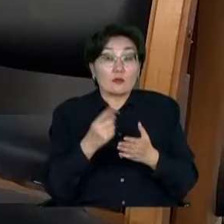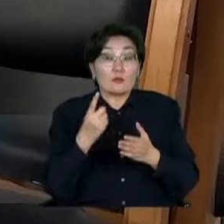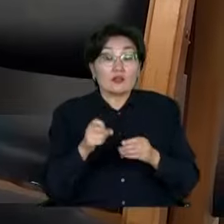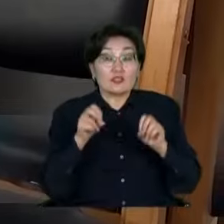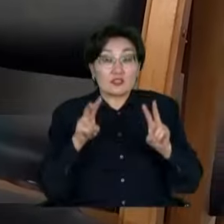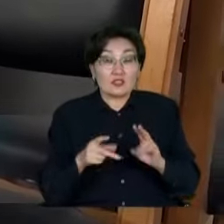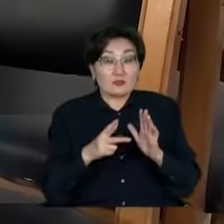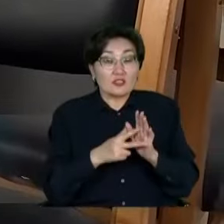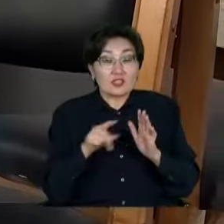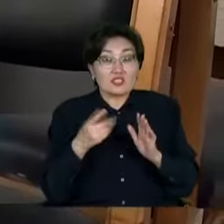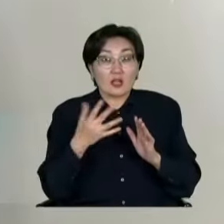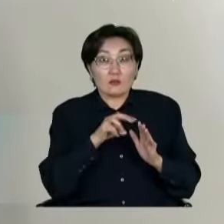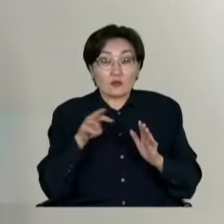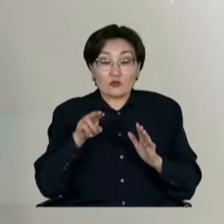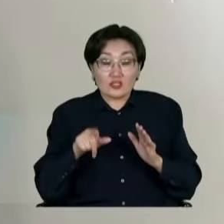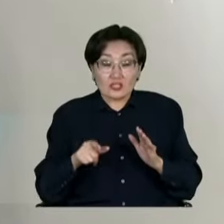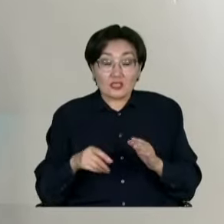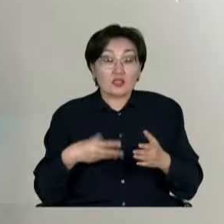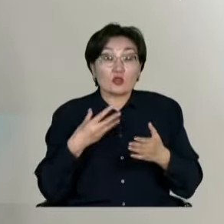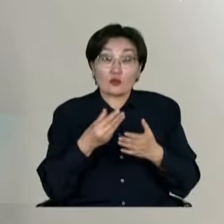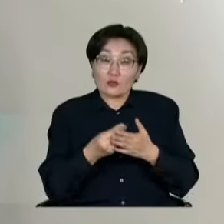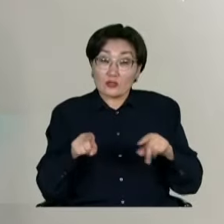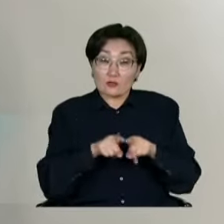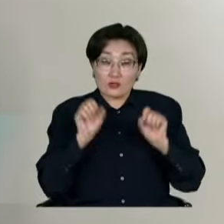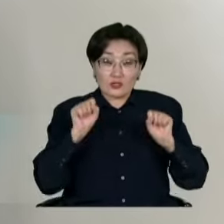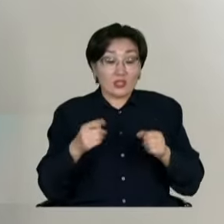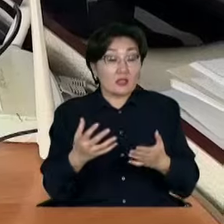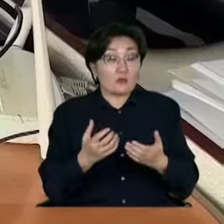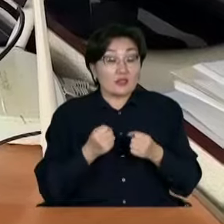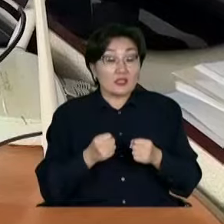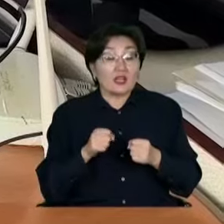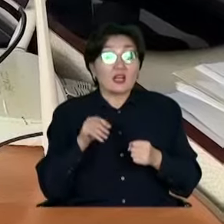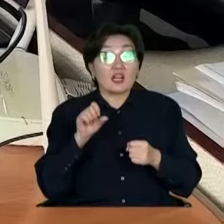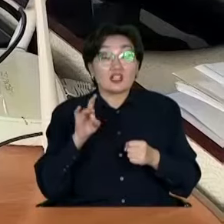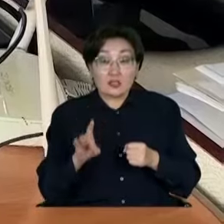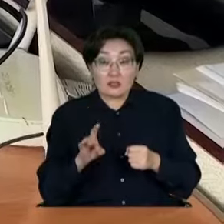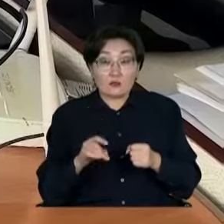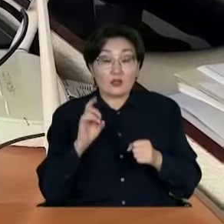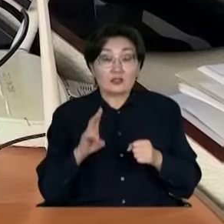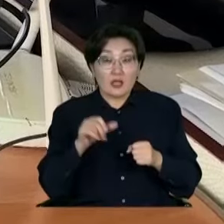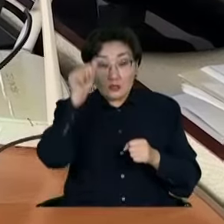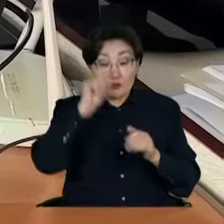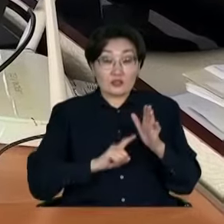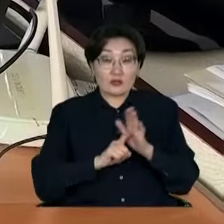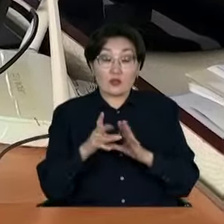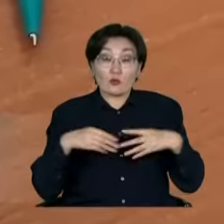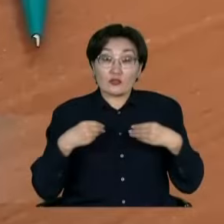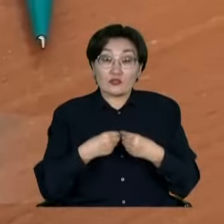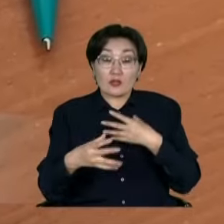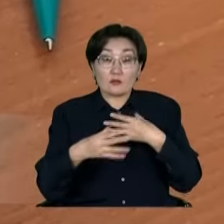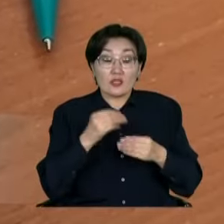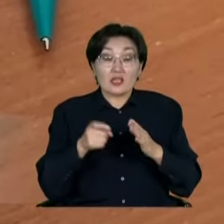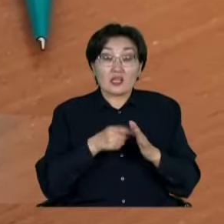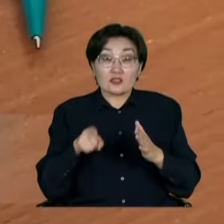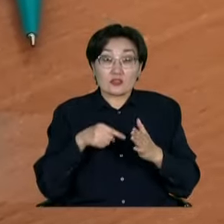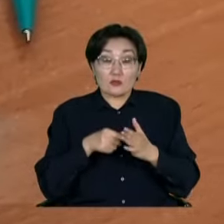маманға 8,5 миллион теңге көлемінде үлестірілген. Осындай мүмкіндікке ие болған Ажар Таңатқан қызы қарашайының басында отбасы мен Қарағанды